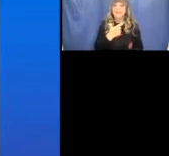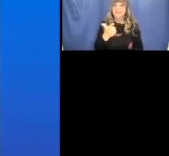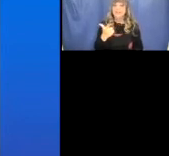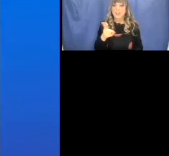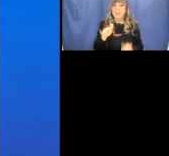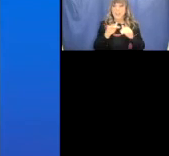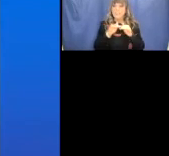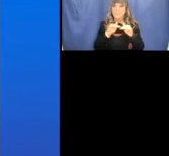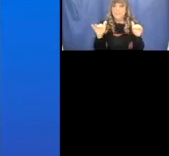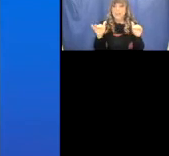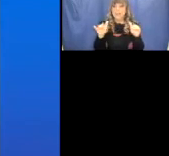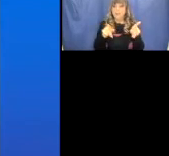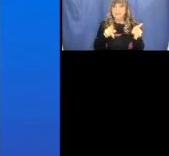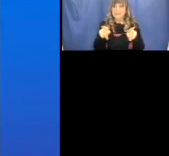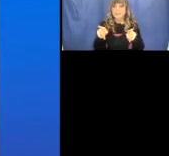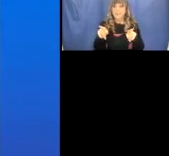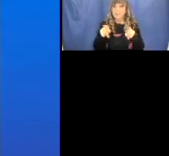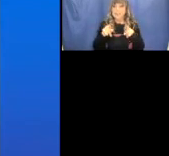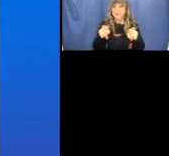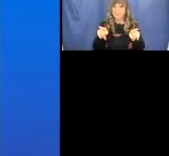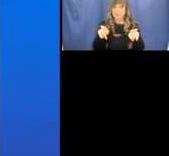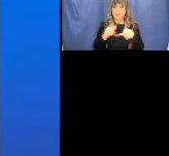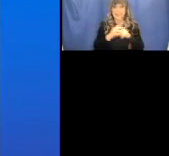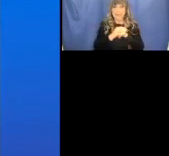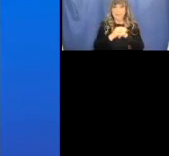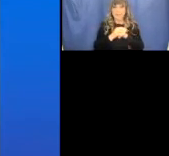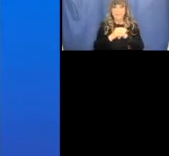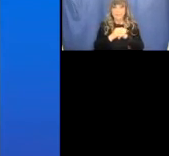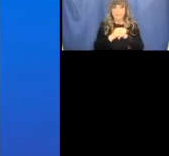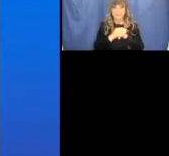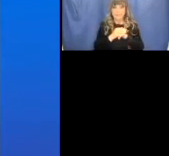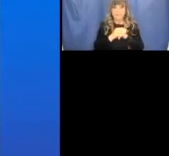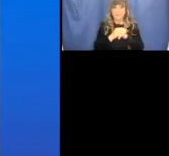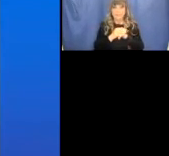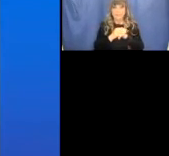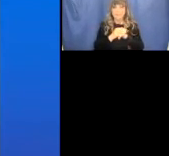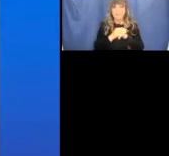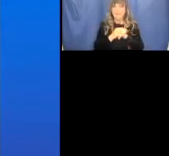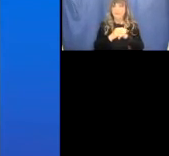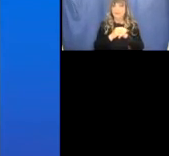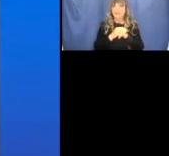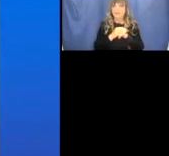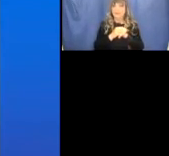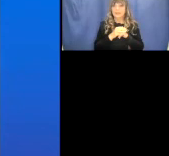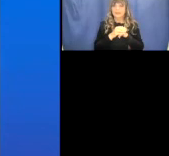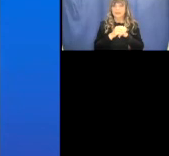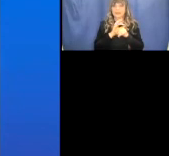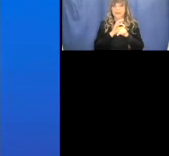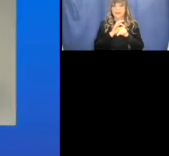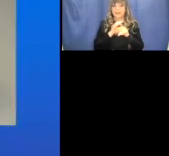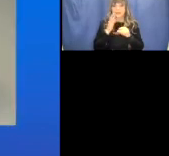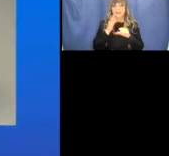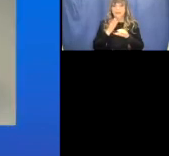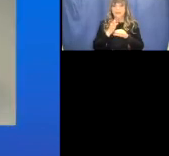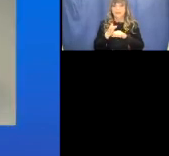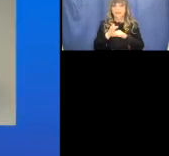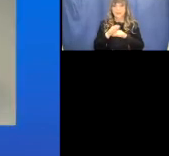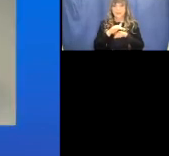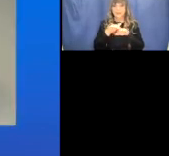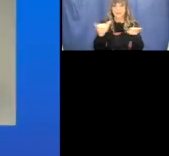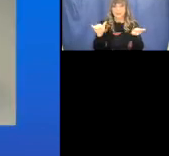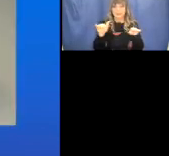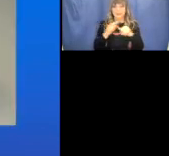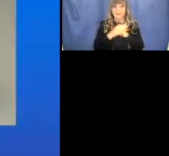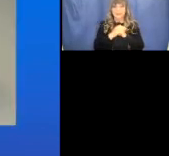di simmetria in direzione orizzontale questa è la cosa un po caratteristica